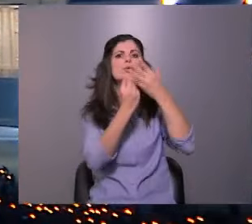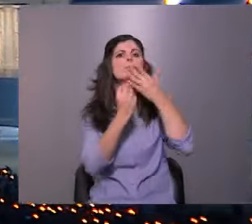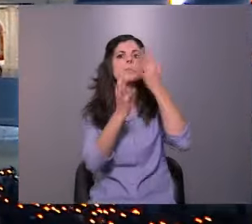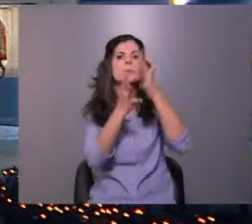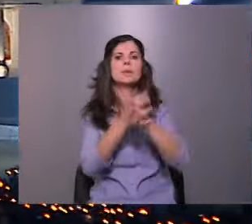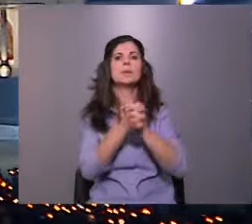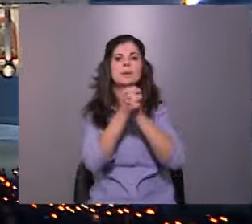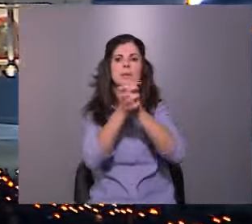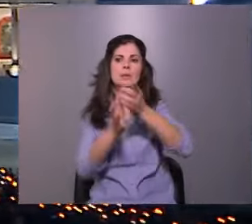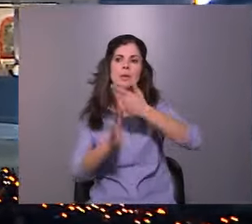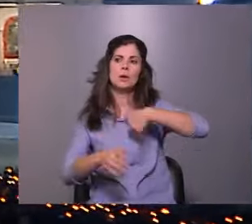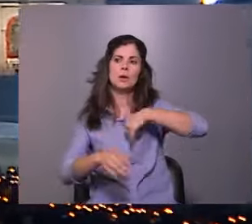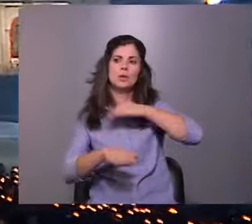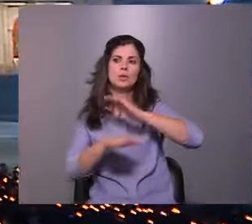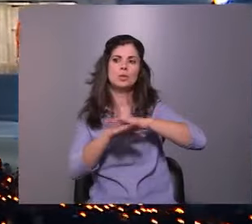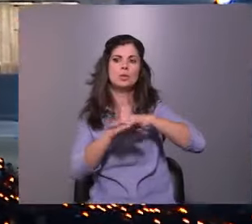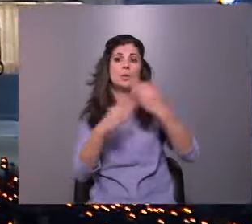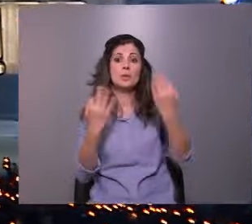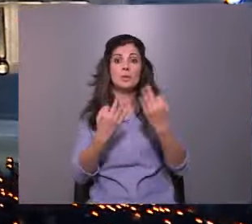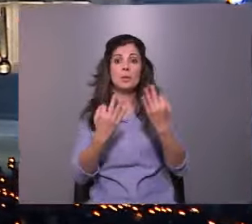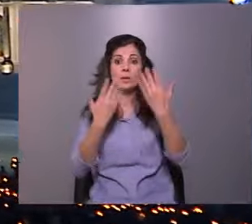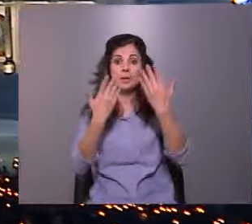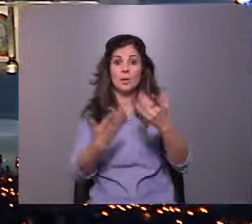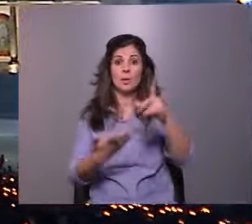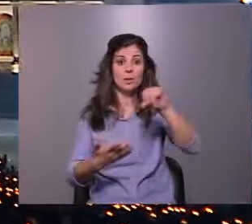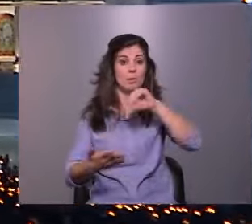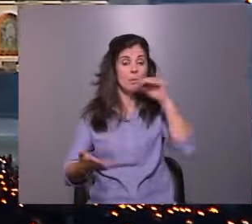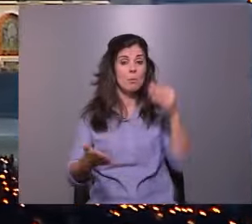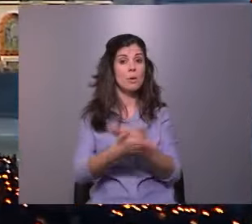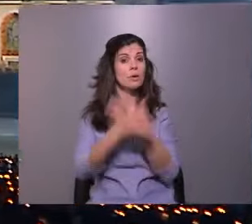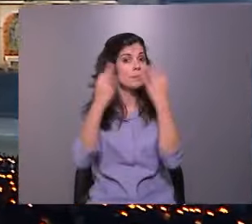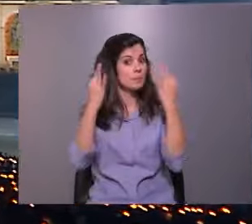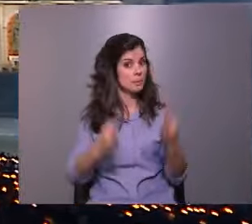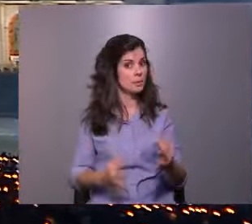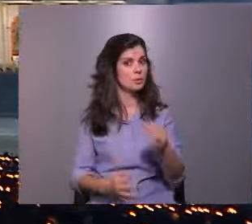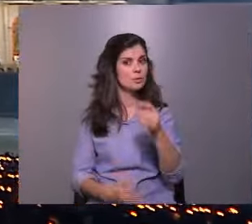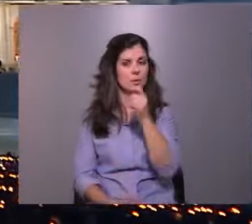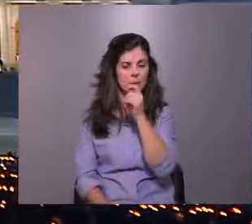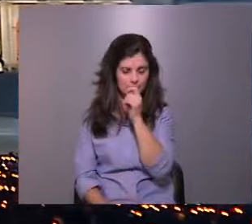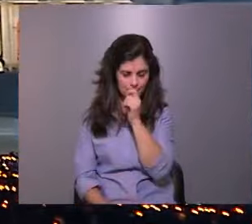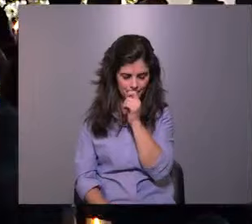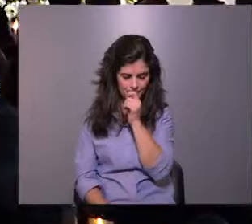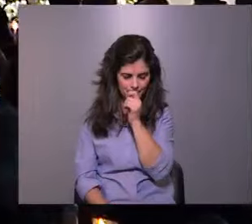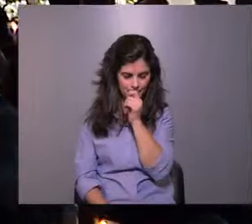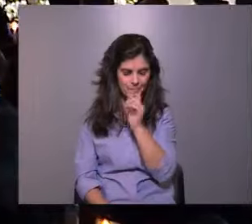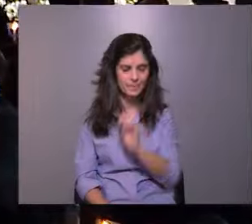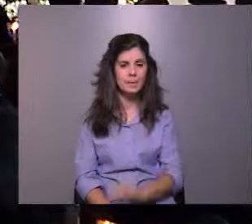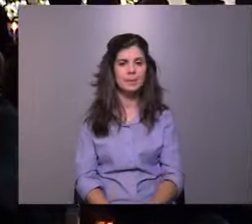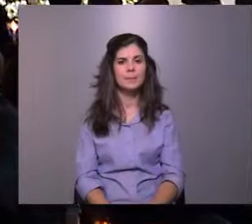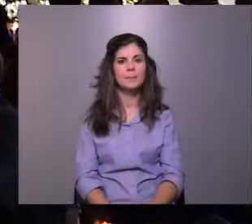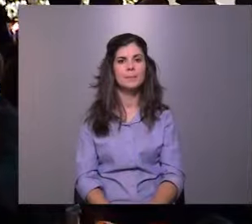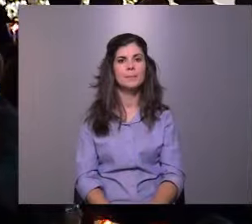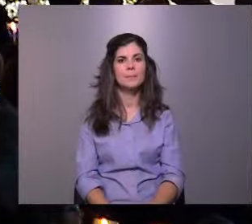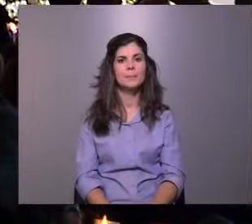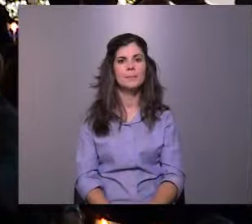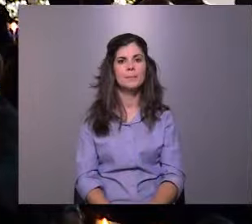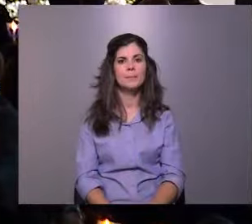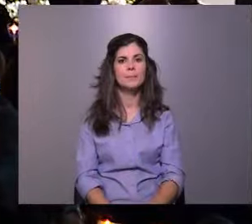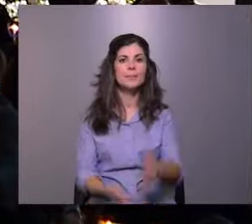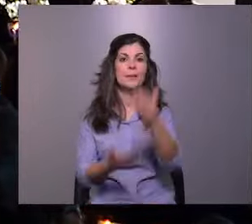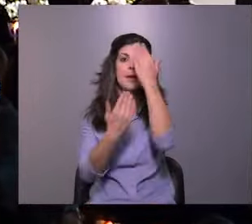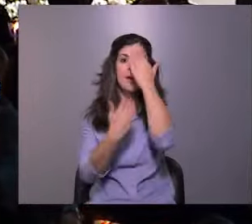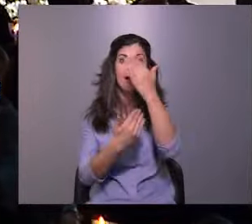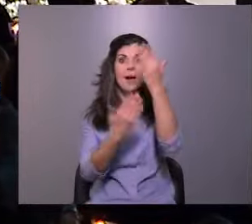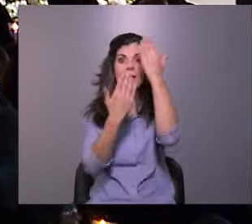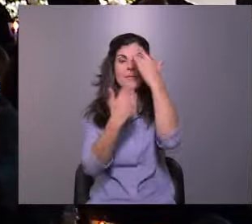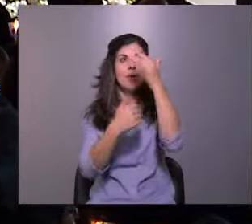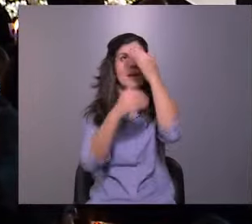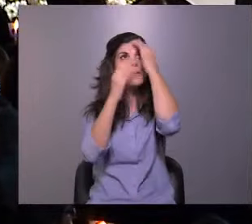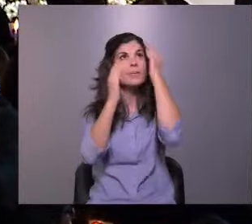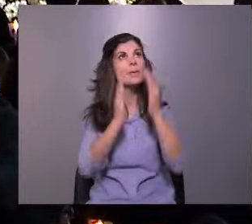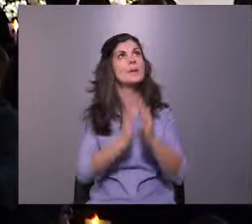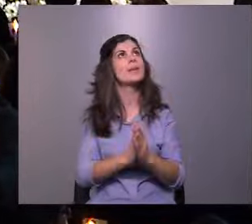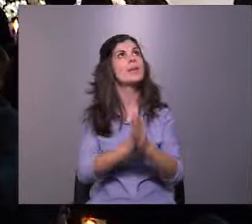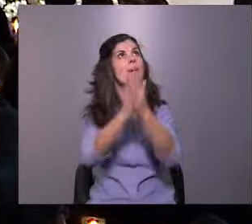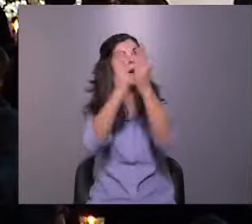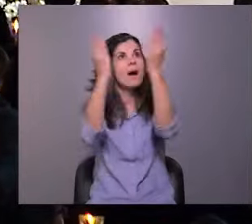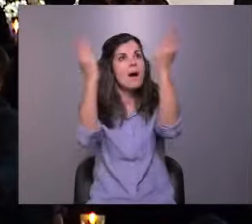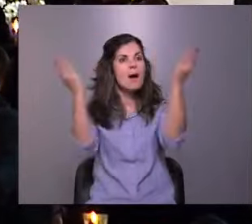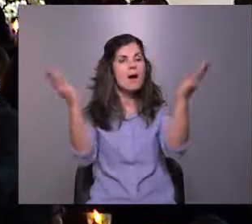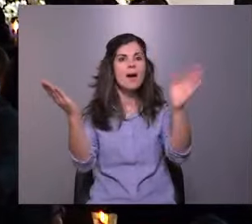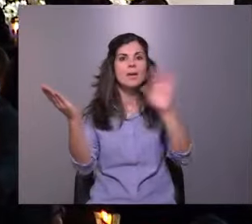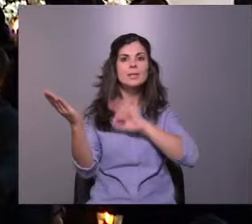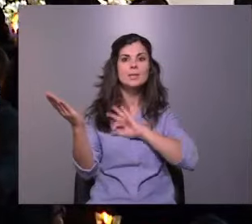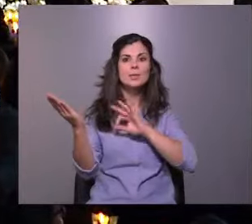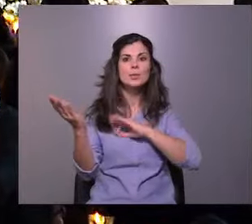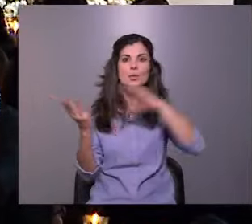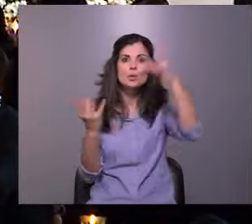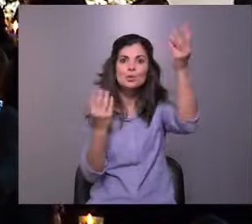Je vous salue, Marie, pleine de grâce. Le Seigneur est avec vous. Vous êtes bénie entre toutes les femmes, et Jésus, le fruit de